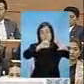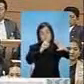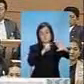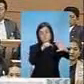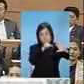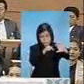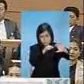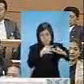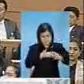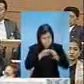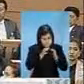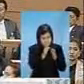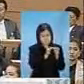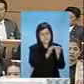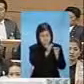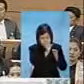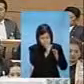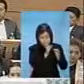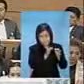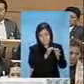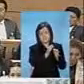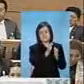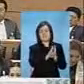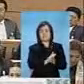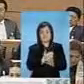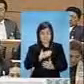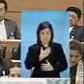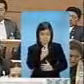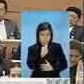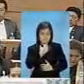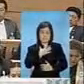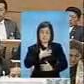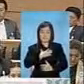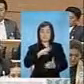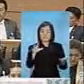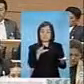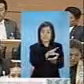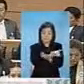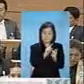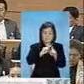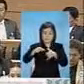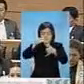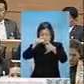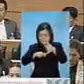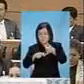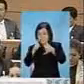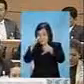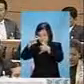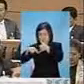ก็พยายามอธิบายความแต่ถ้าถามผมเนี่ยทุกสังคมมีทั้งคนดีมีทั้งคน